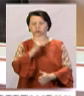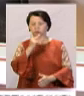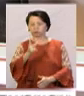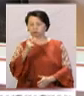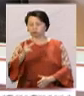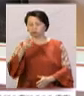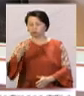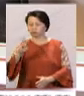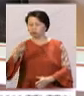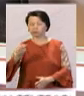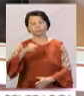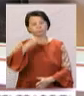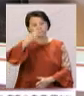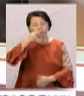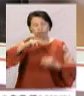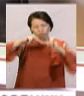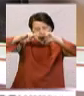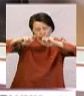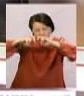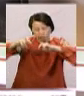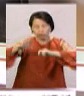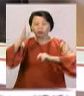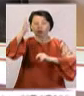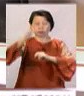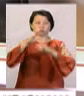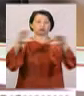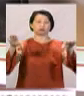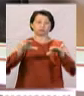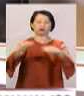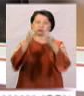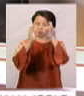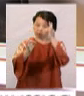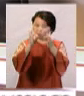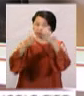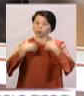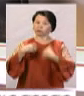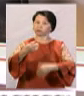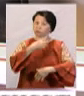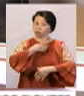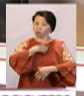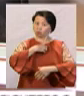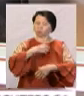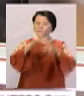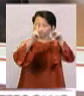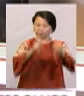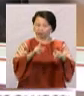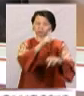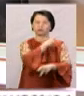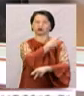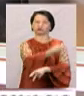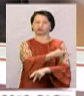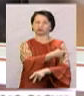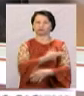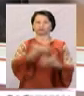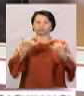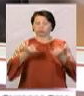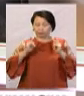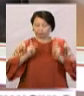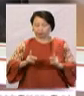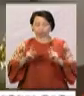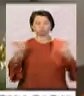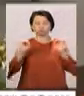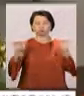Eddin Syazlee berkata siasatan hanya akan dilakukan sekiranya terdapat aduan kepada pihak berkuasa. Pihaknya tidak